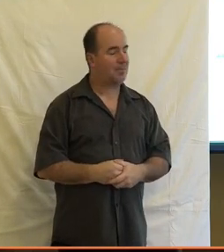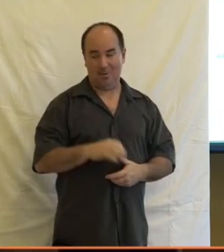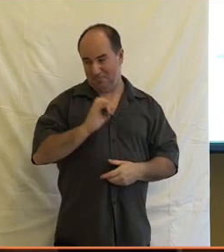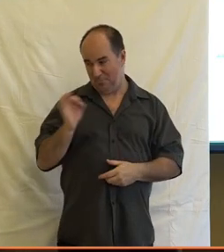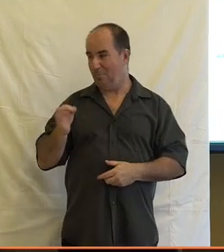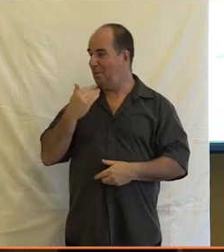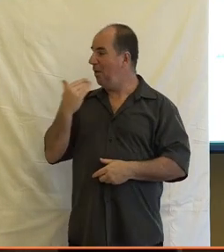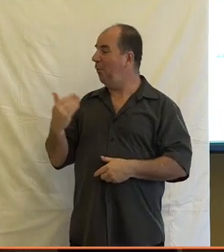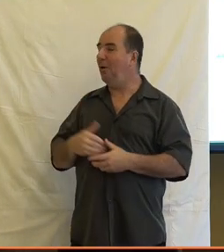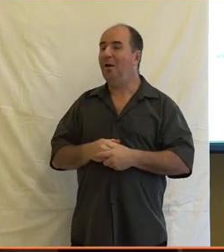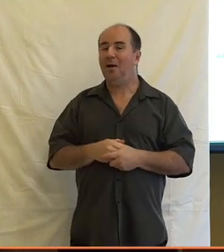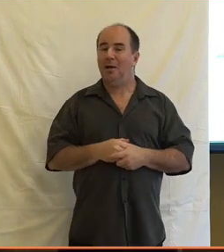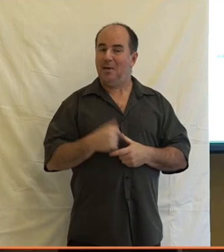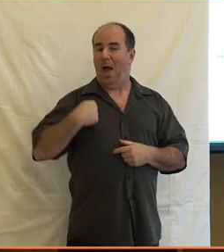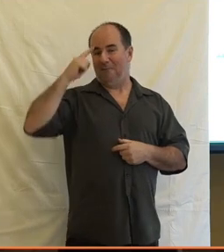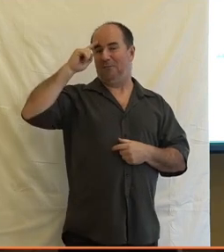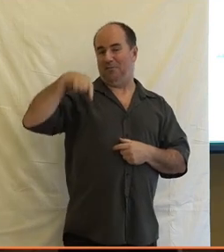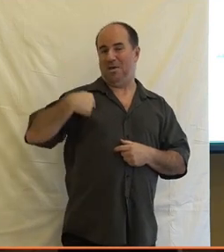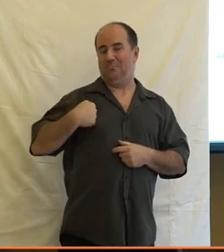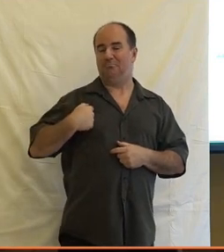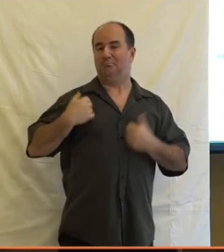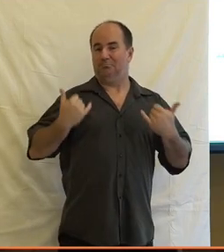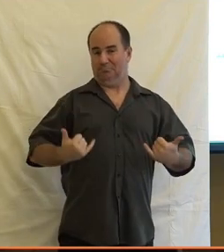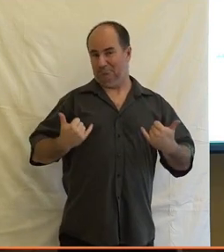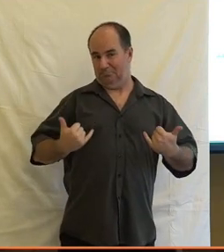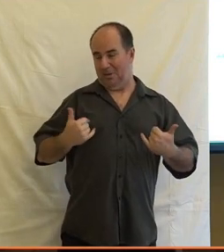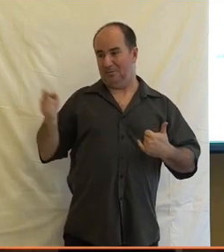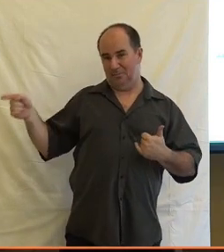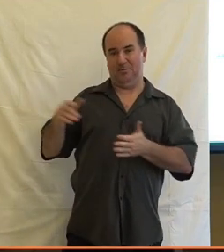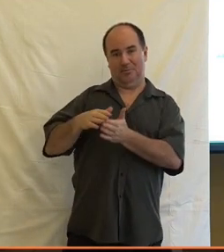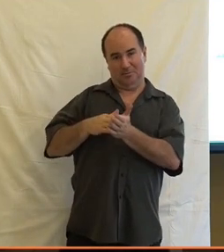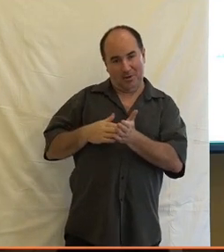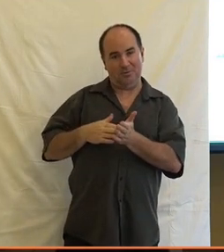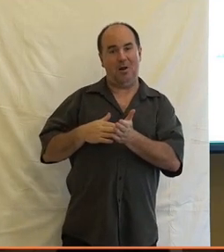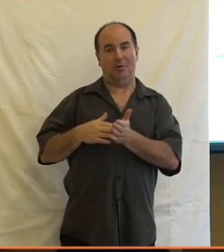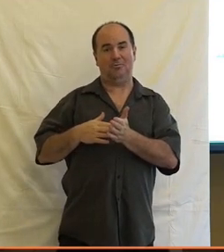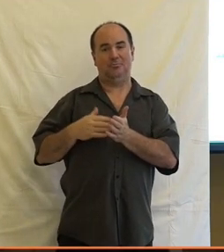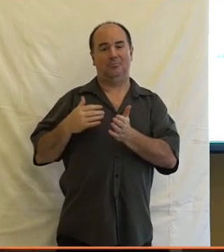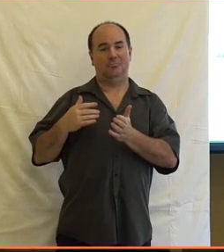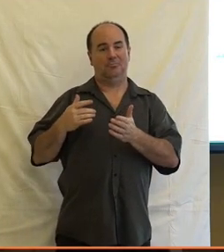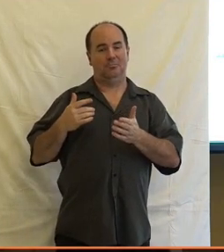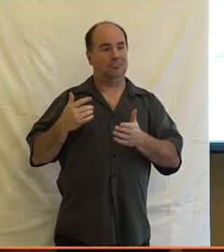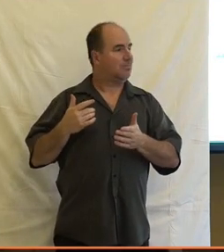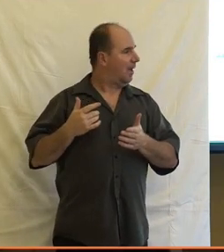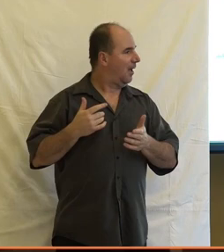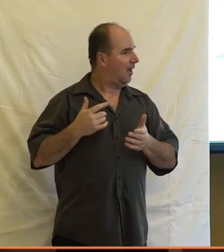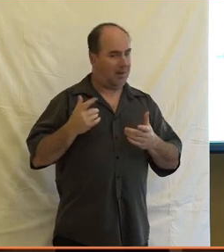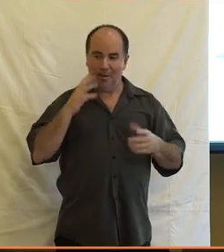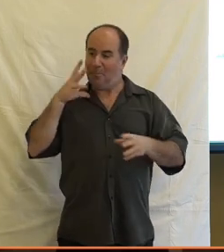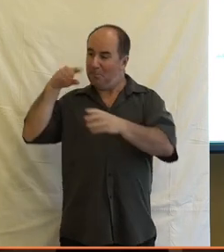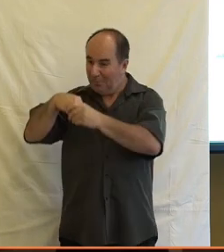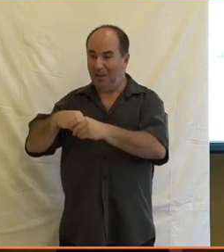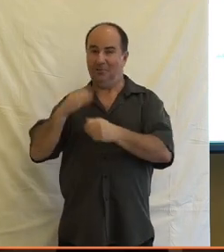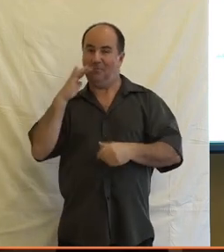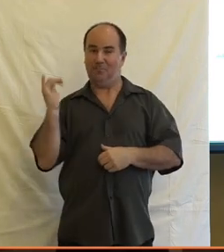Já také vím, že v současné době vlastně začínáš obývat docela unikátní prostor, což je byt, který se dá